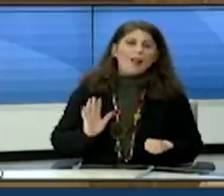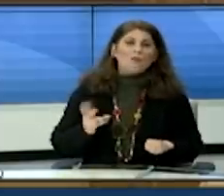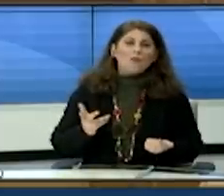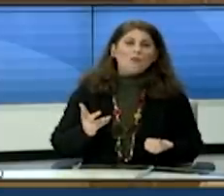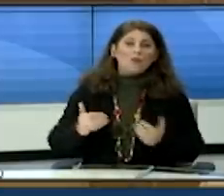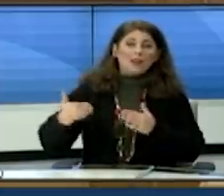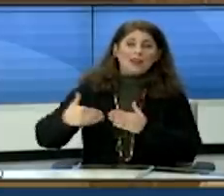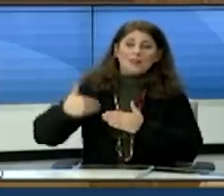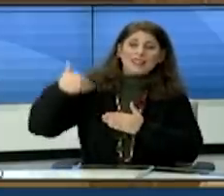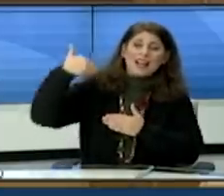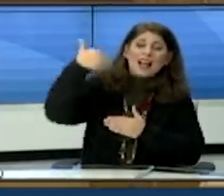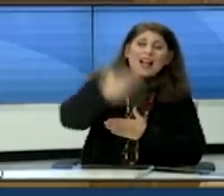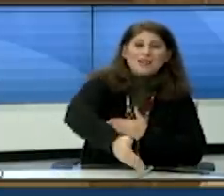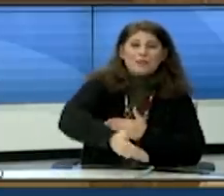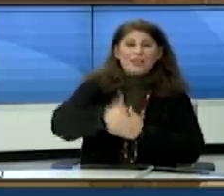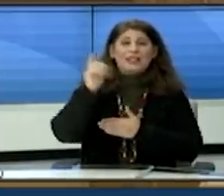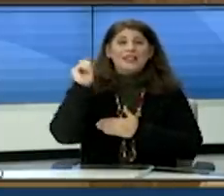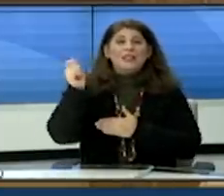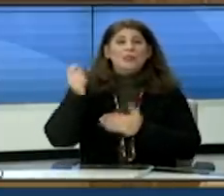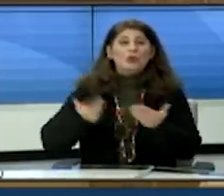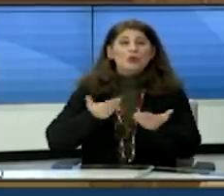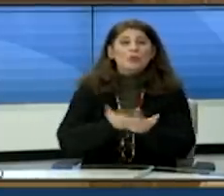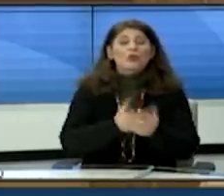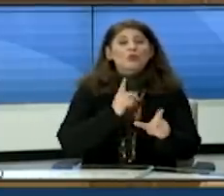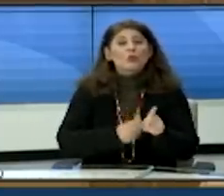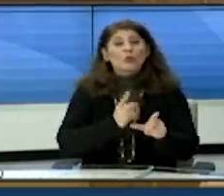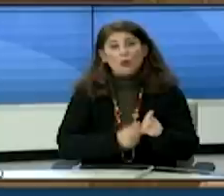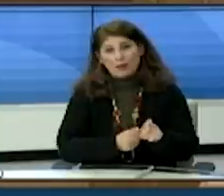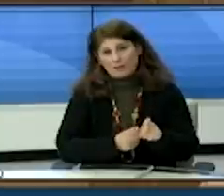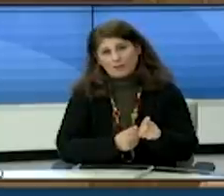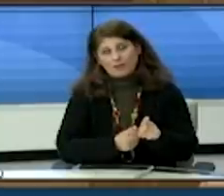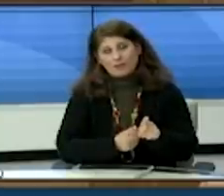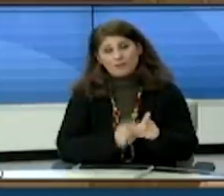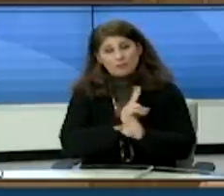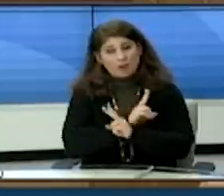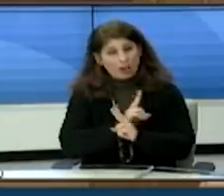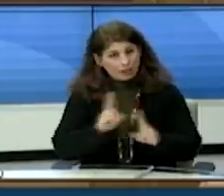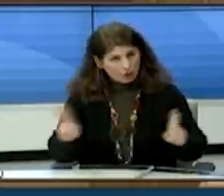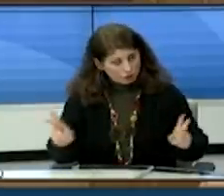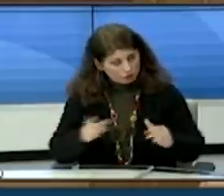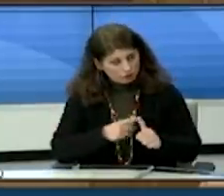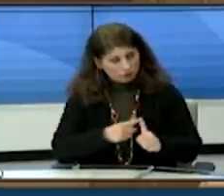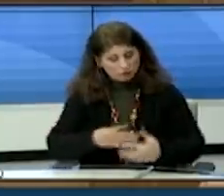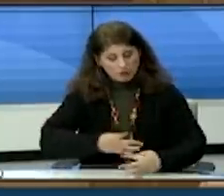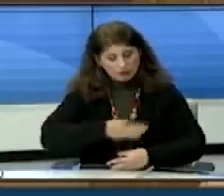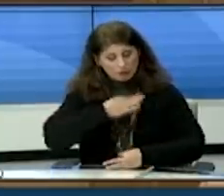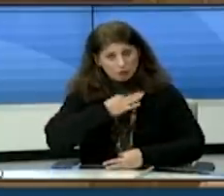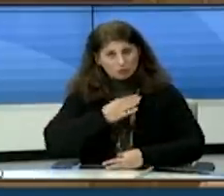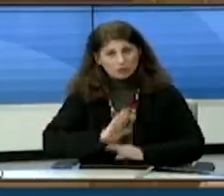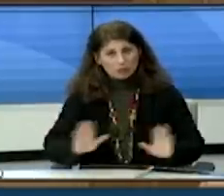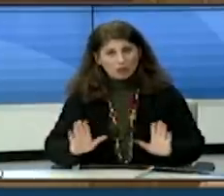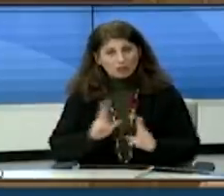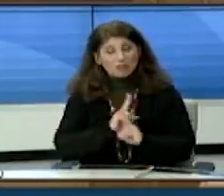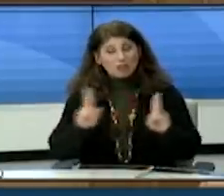στην αντίπερα όχθη. Βρίσκεται στην πολιτική πρόταση του ΚΚΕ με καθαρότητα, εντιμότητα